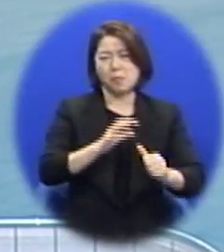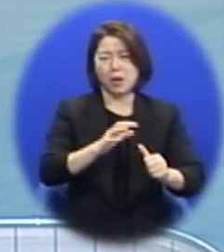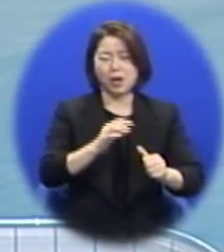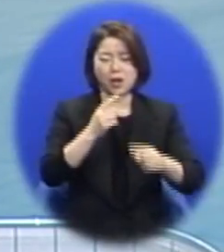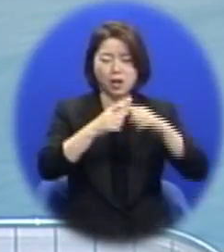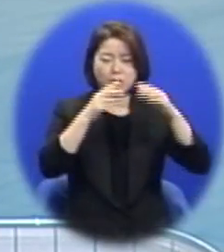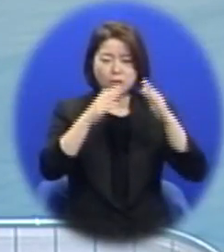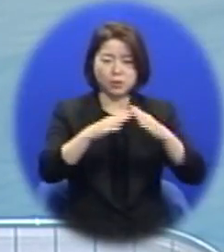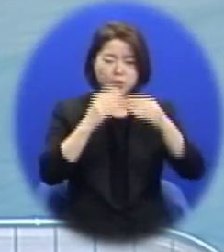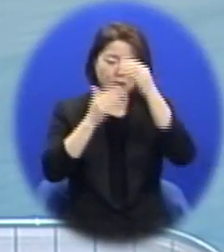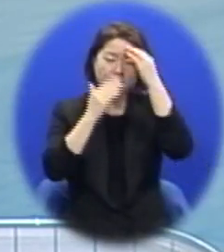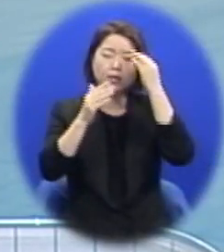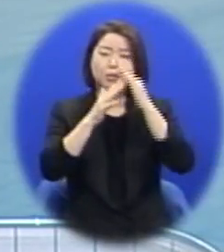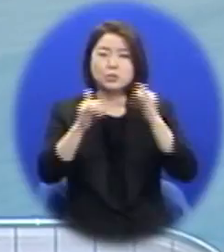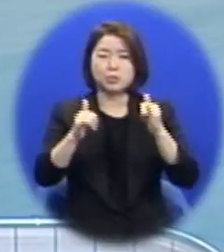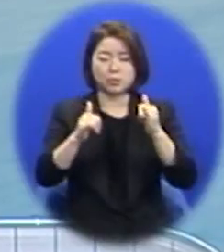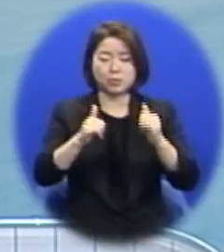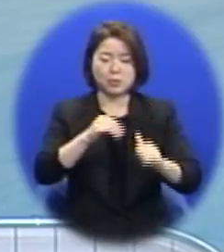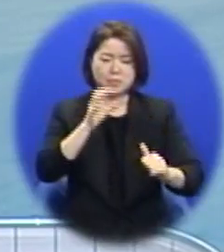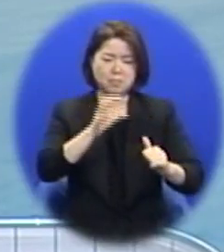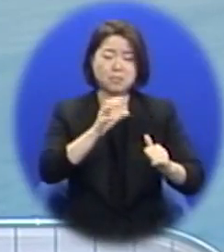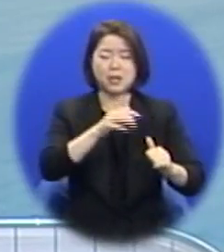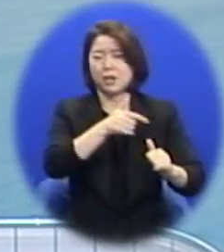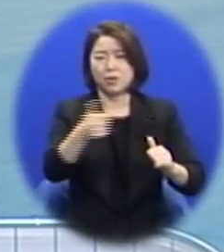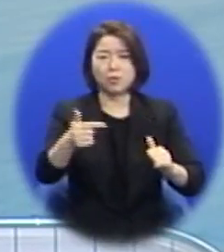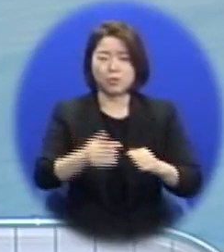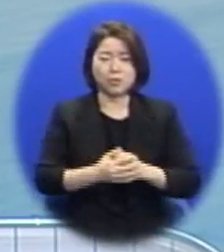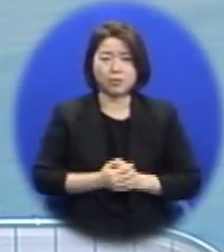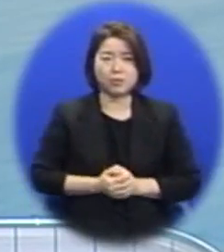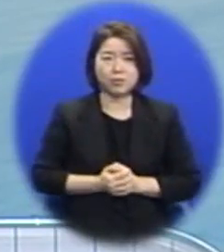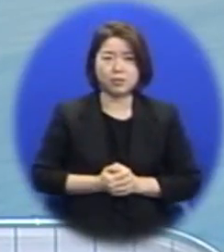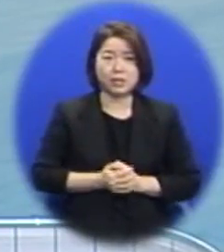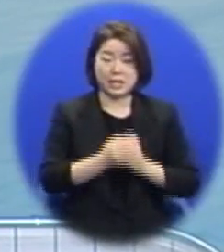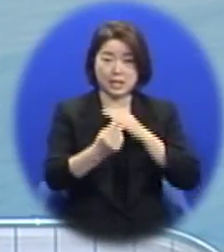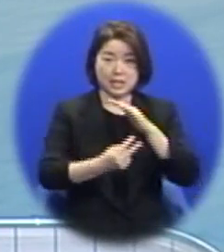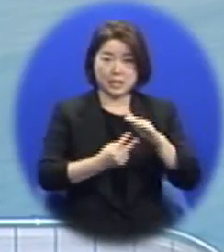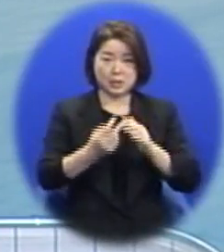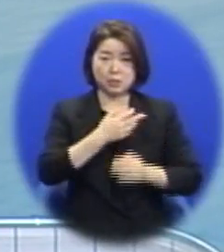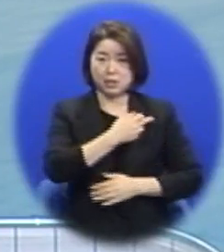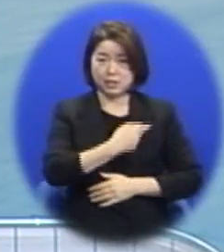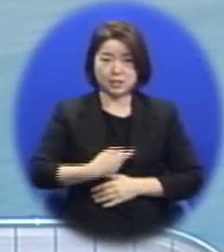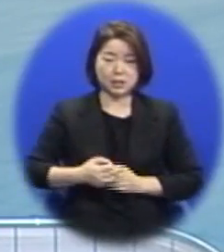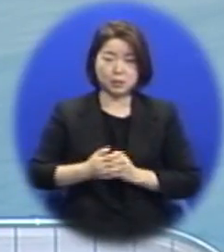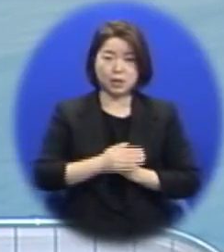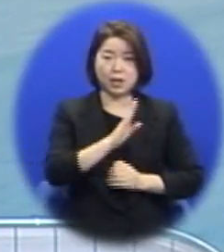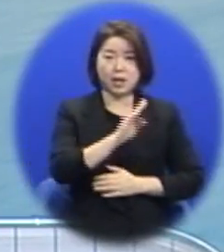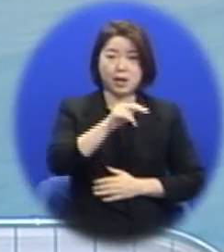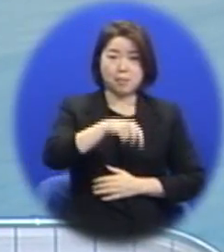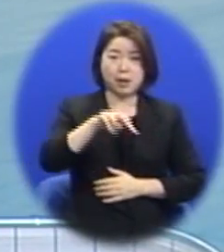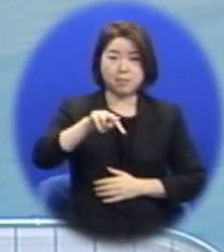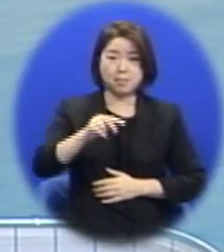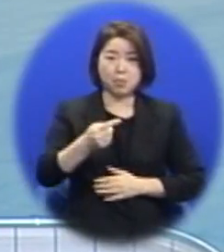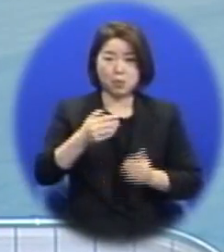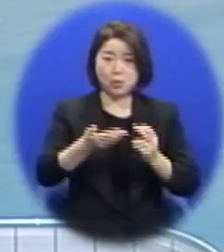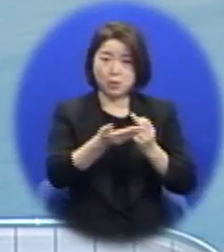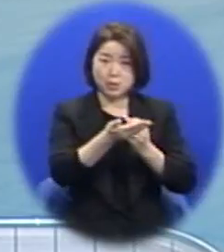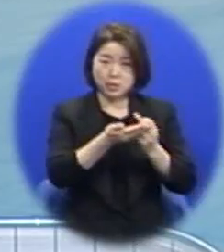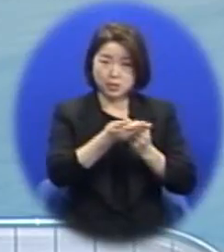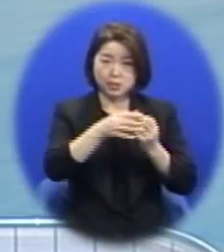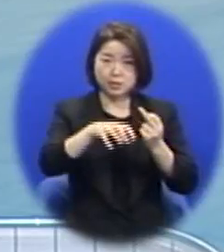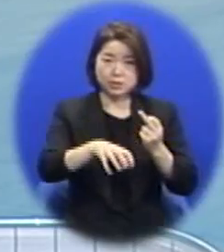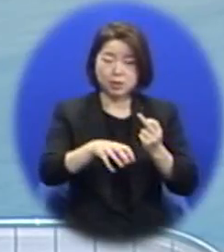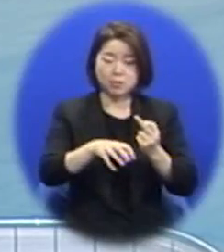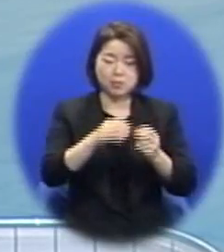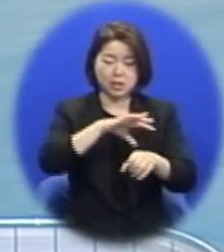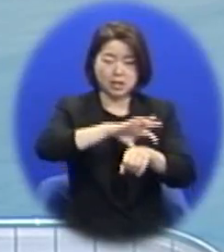성도에게 임하던 때였습니다. 요한 사도가 밧모섬에 거기서